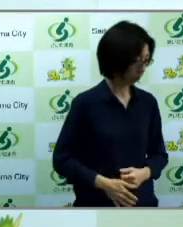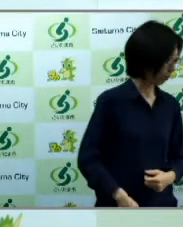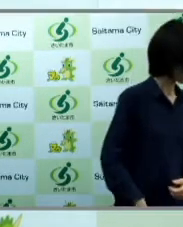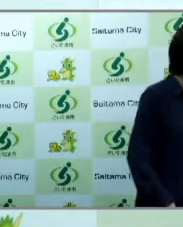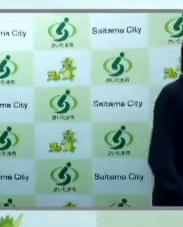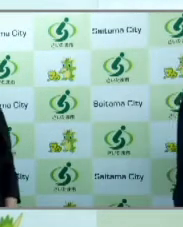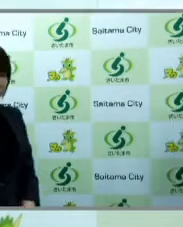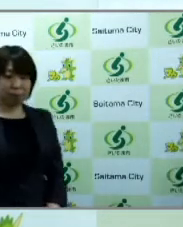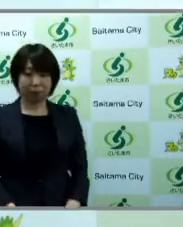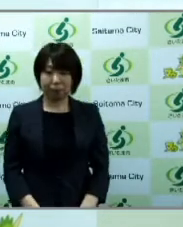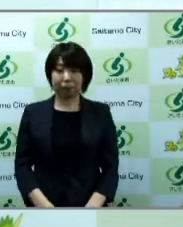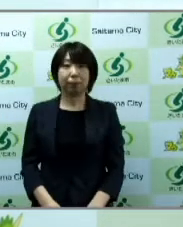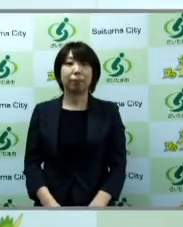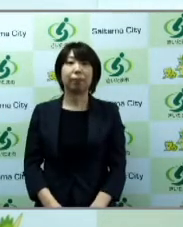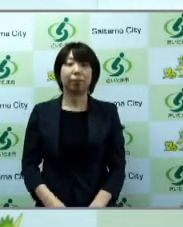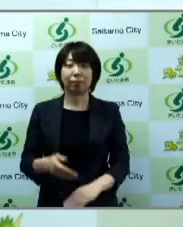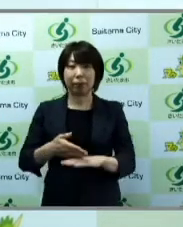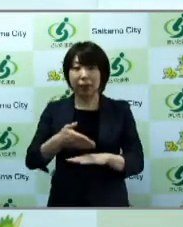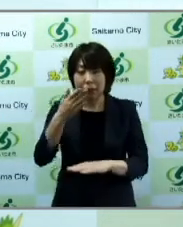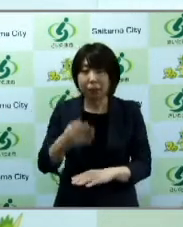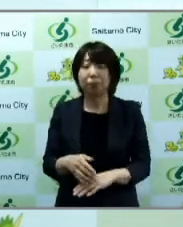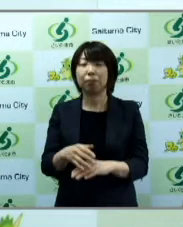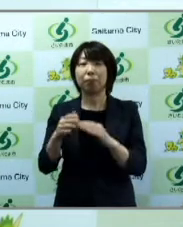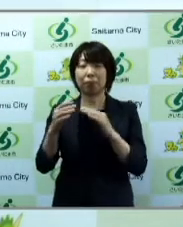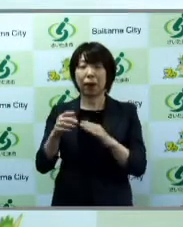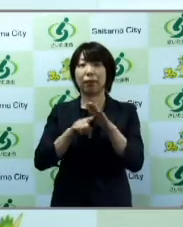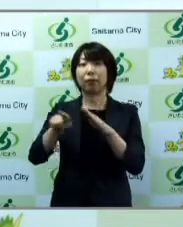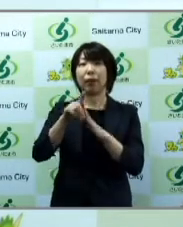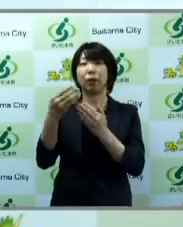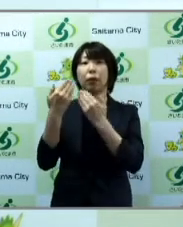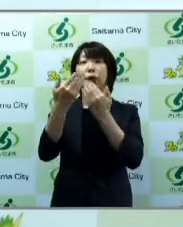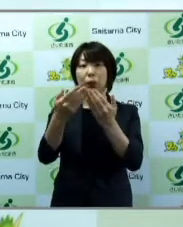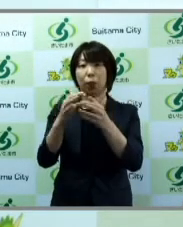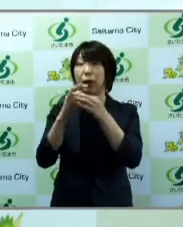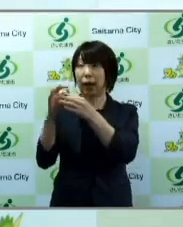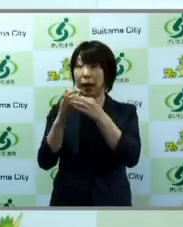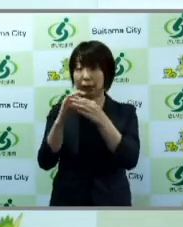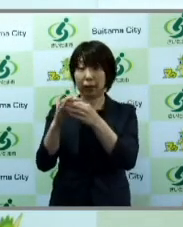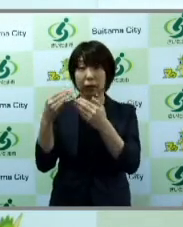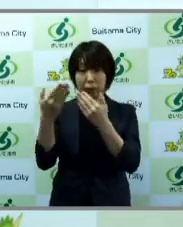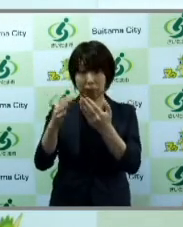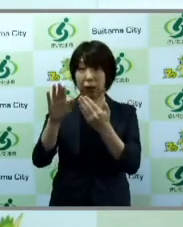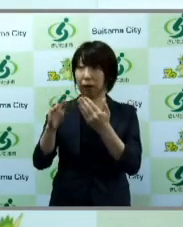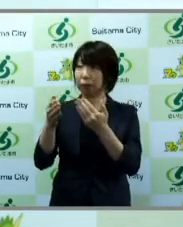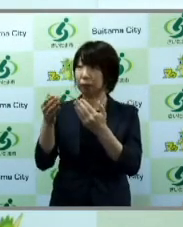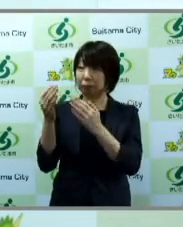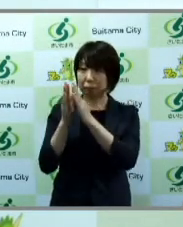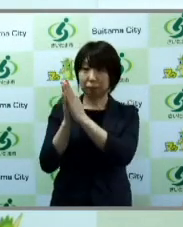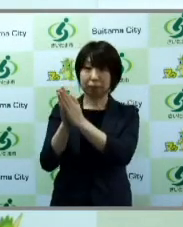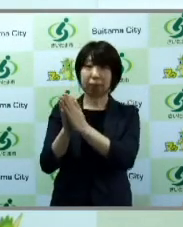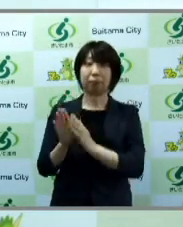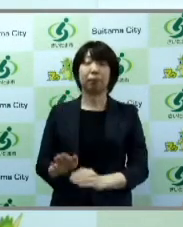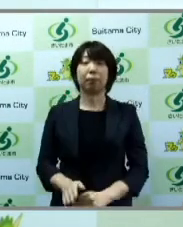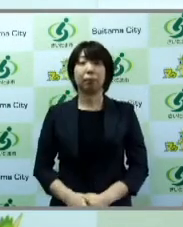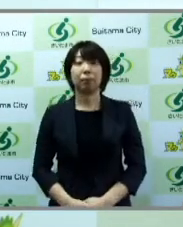ありがとうございます。今の代表質問に関連して、質問がある方お願いします。